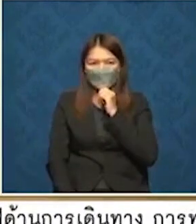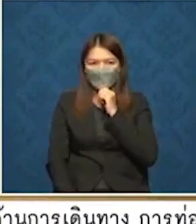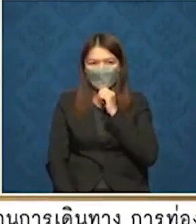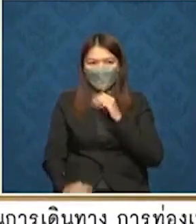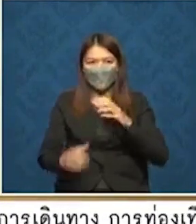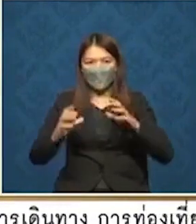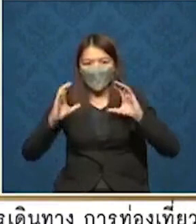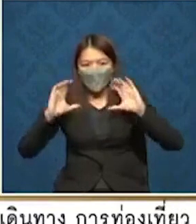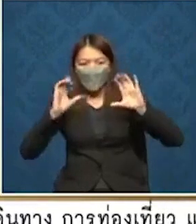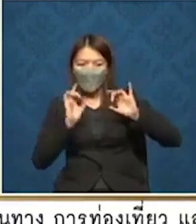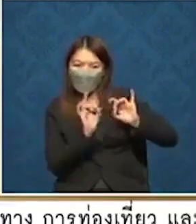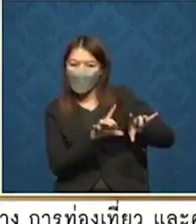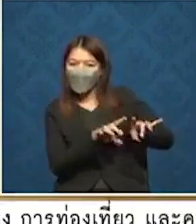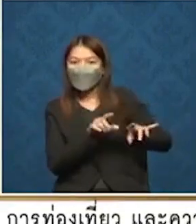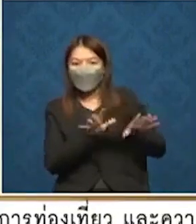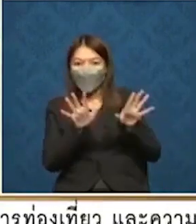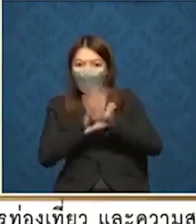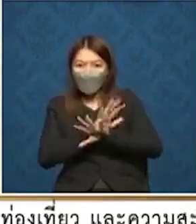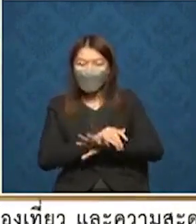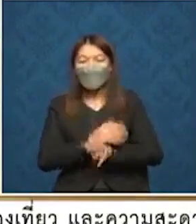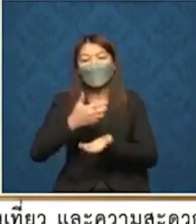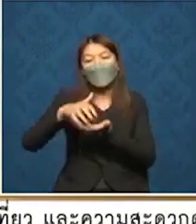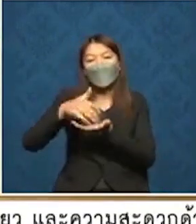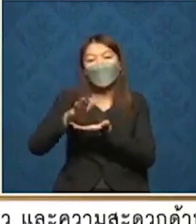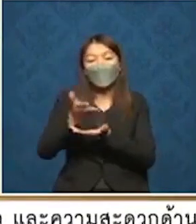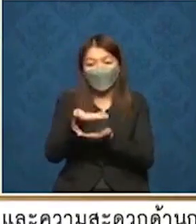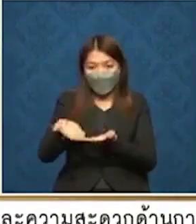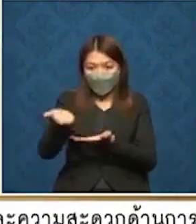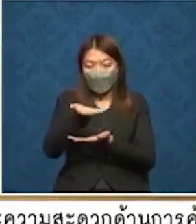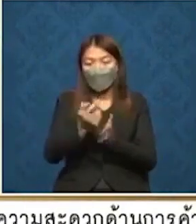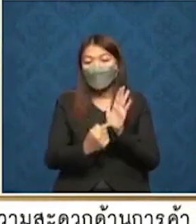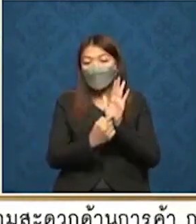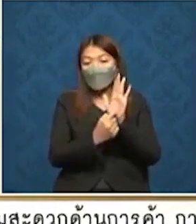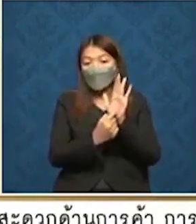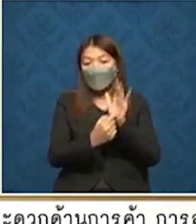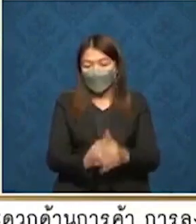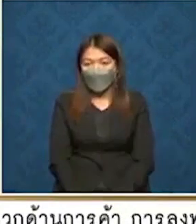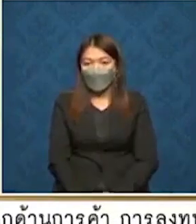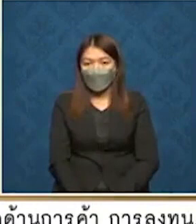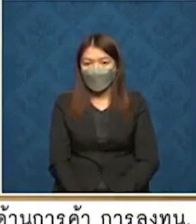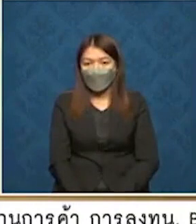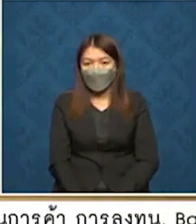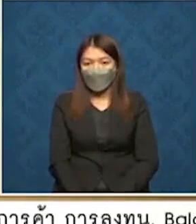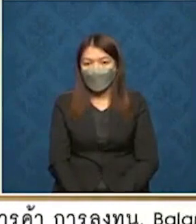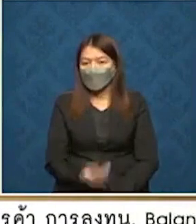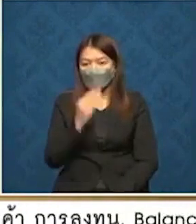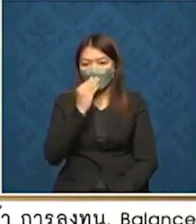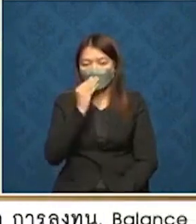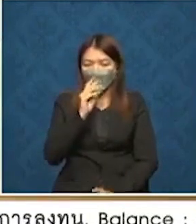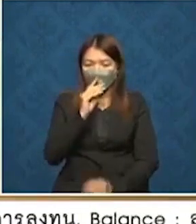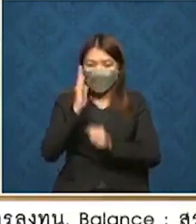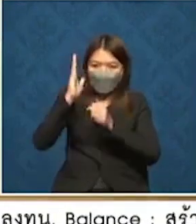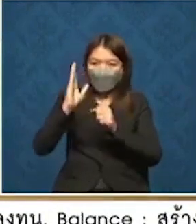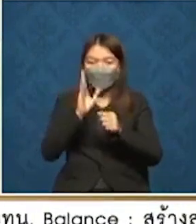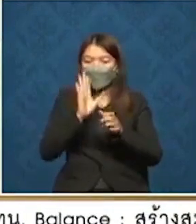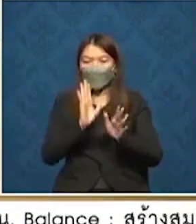เช่น ขอเลาใหพเราฟังนะครับ เช่น เขาไม่ใหพูดมีการเสนอปิด